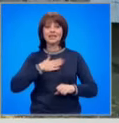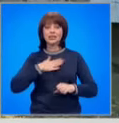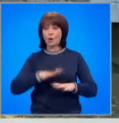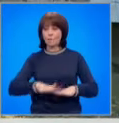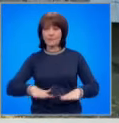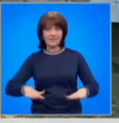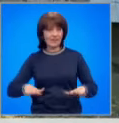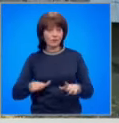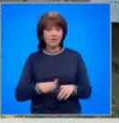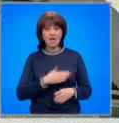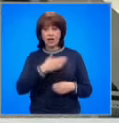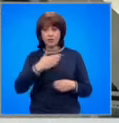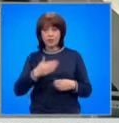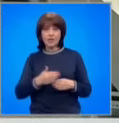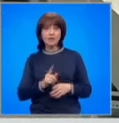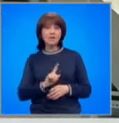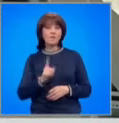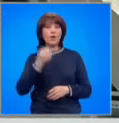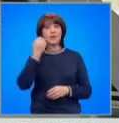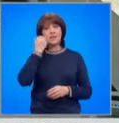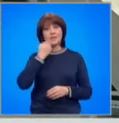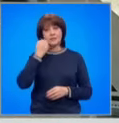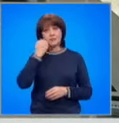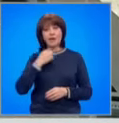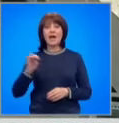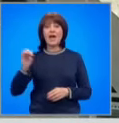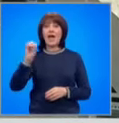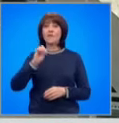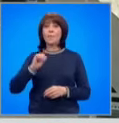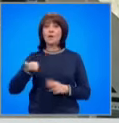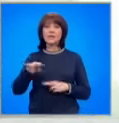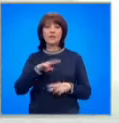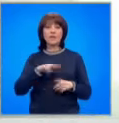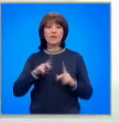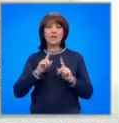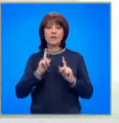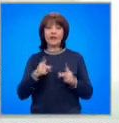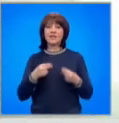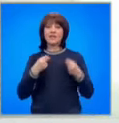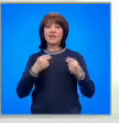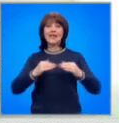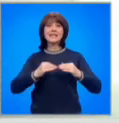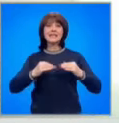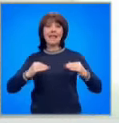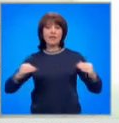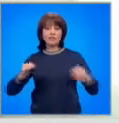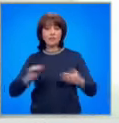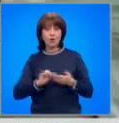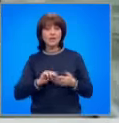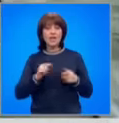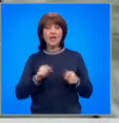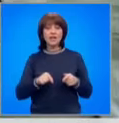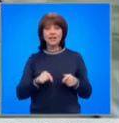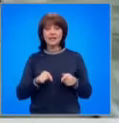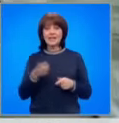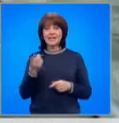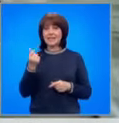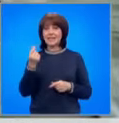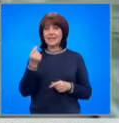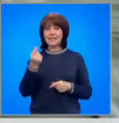Те обаче и до днес не могат да се използват, защото Европейската комисия трябва да даде становище, че тези средства не са